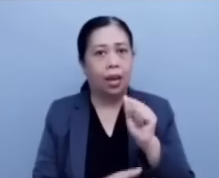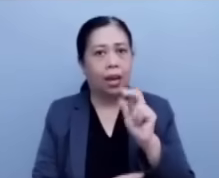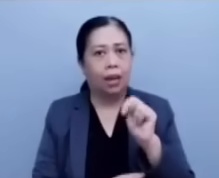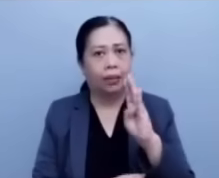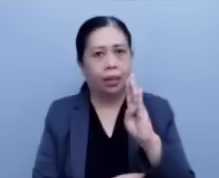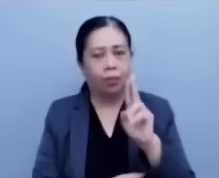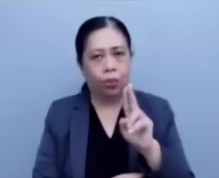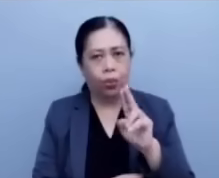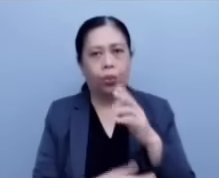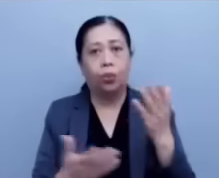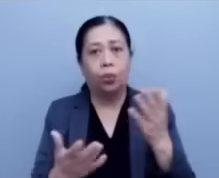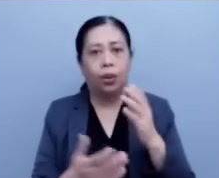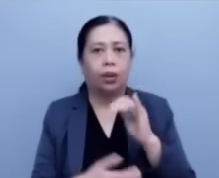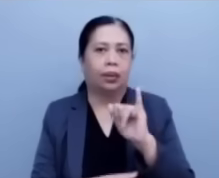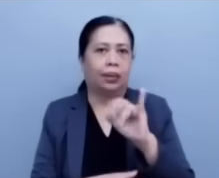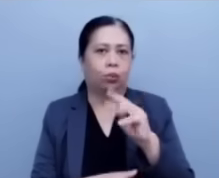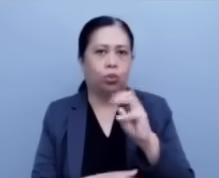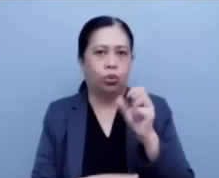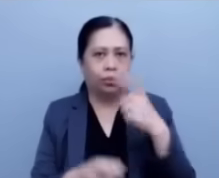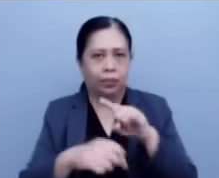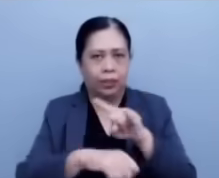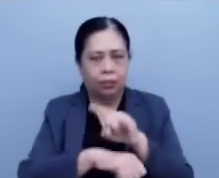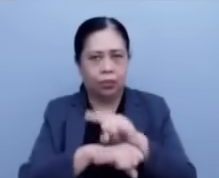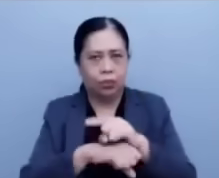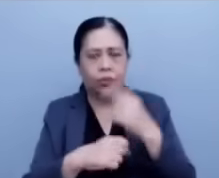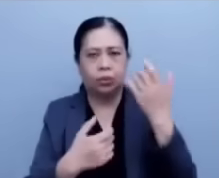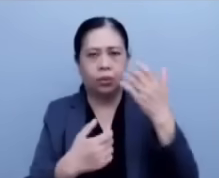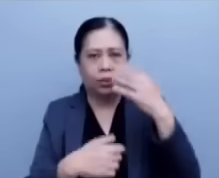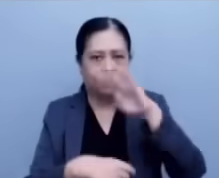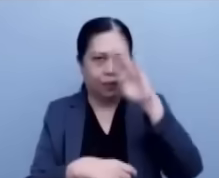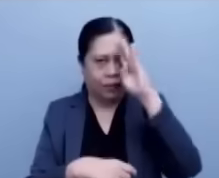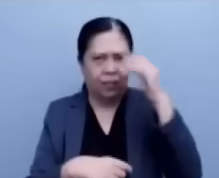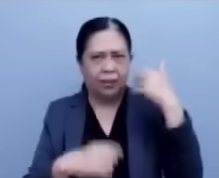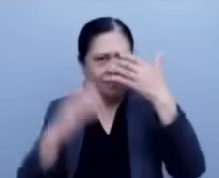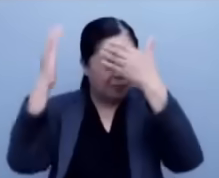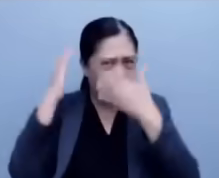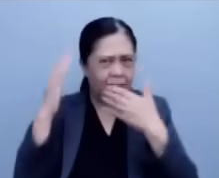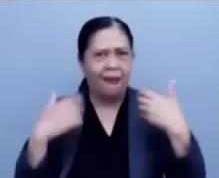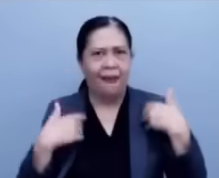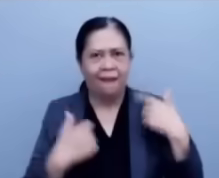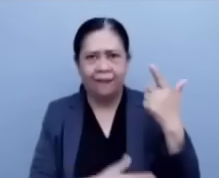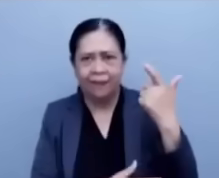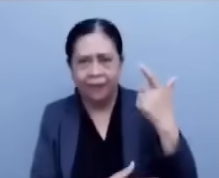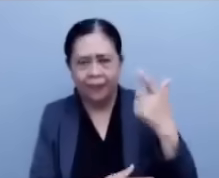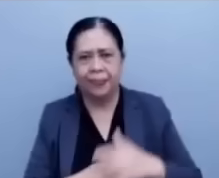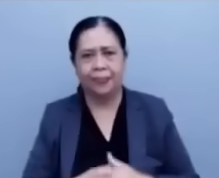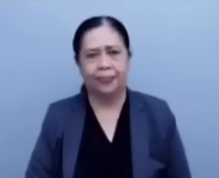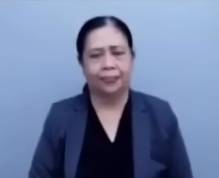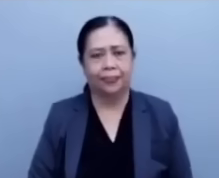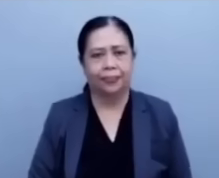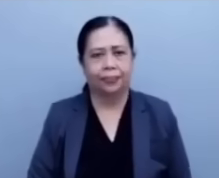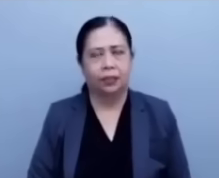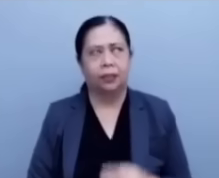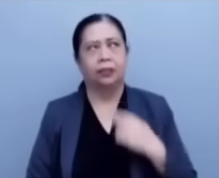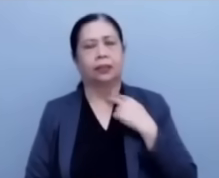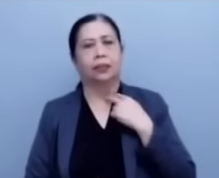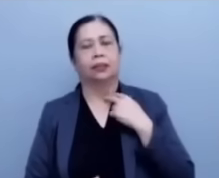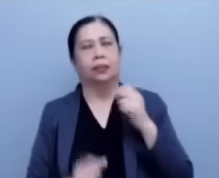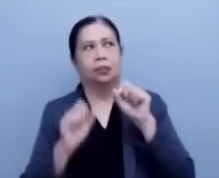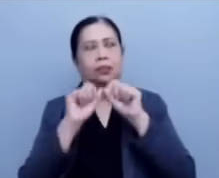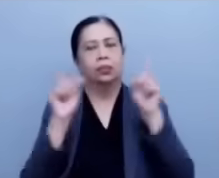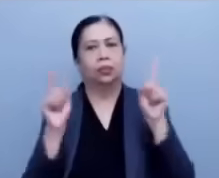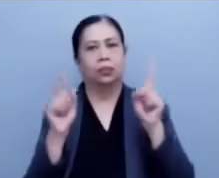Imus, Cavite. Naka-helmet ang ilan sa mga salarin at armado ng baril. Hindi na nakapalag ang nagulat ng mga